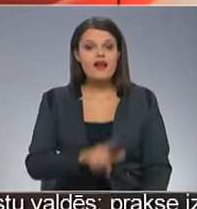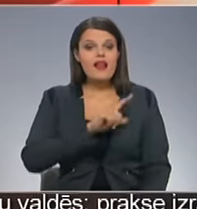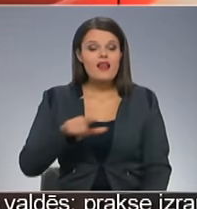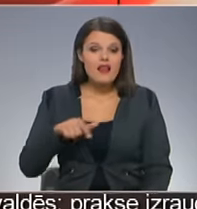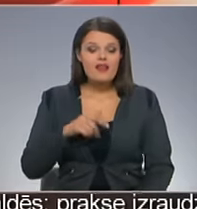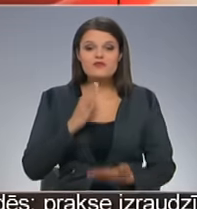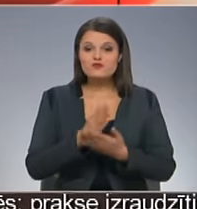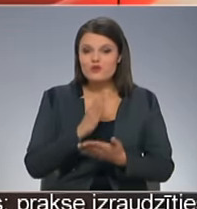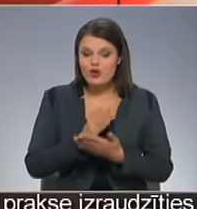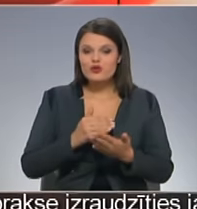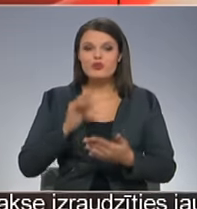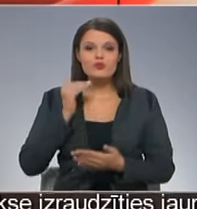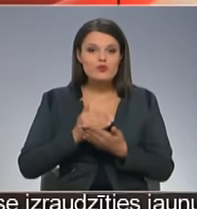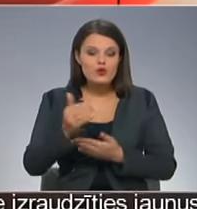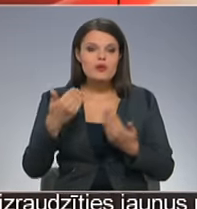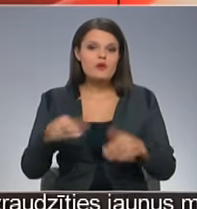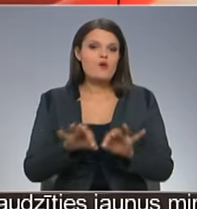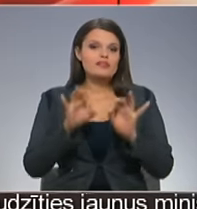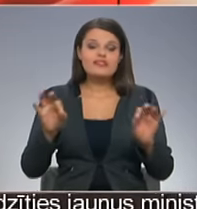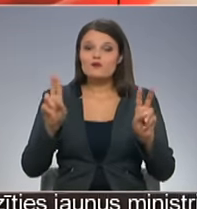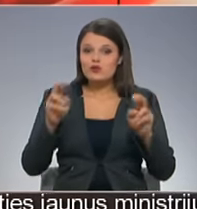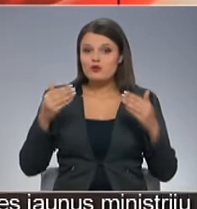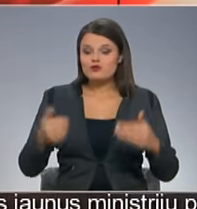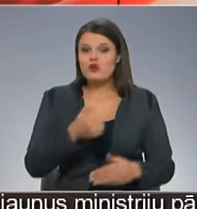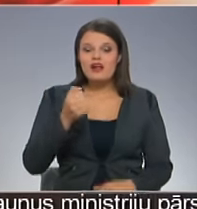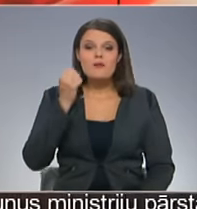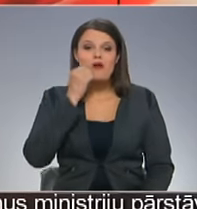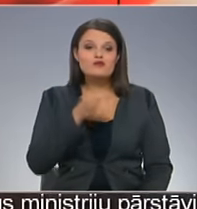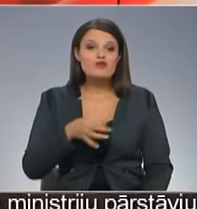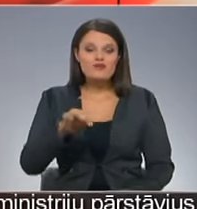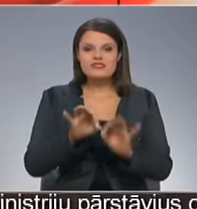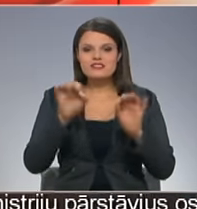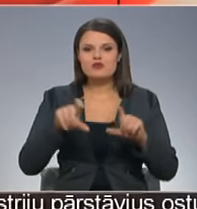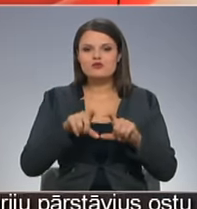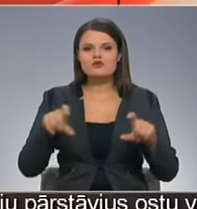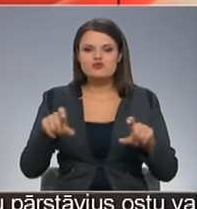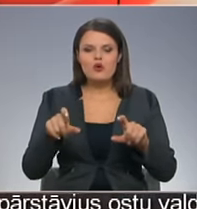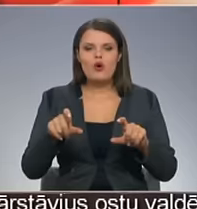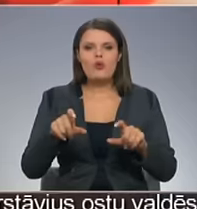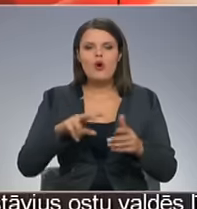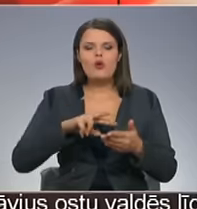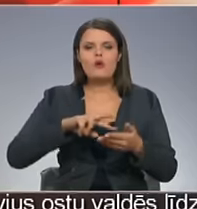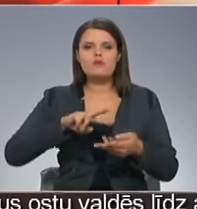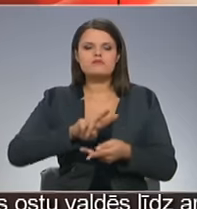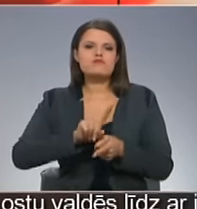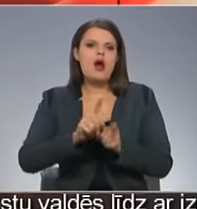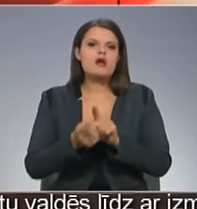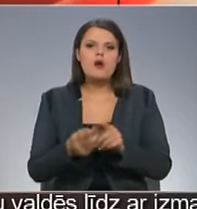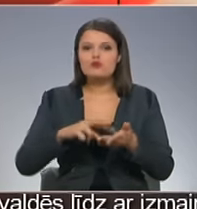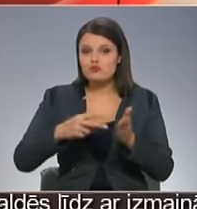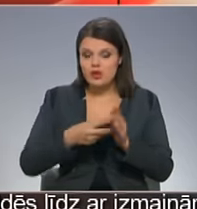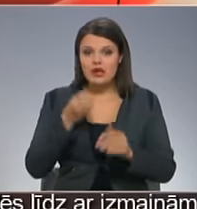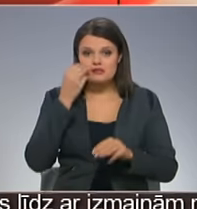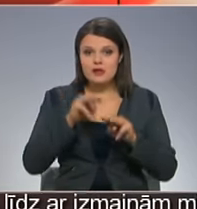Latvijas norises un turpinām arī jau aizsāktu tematu. Šogad Bauskas novadā sākt skolu optimizācijas plāns. Izglītības ministrija jau